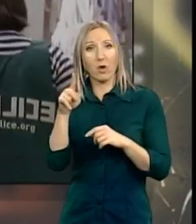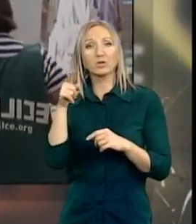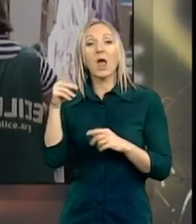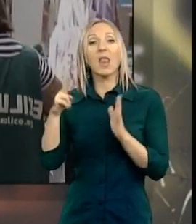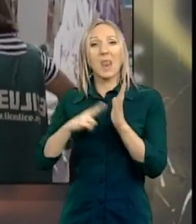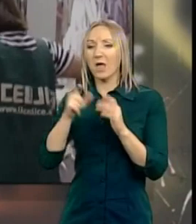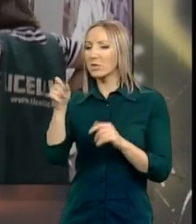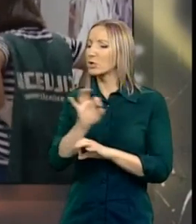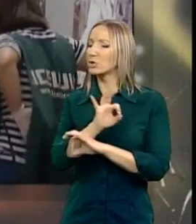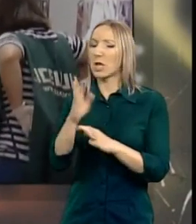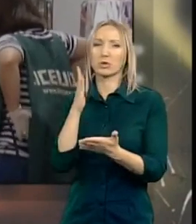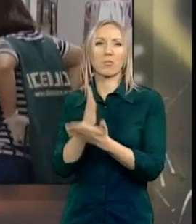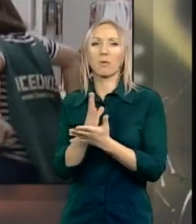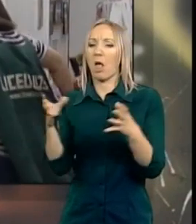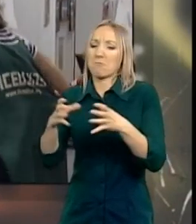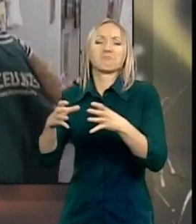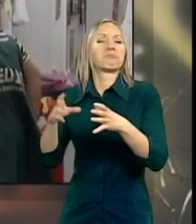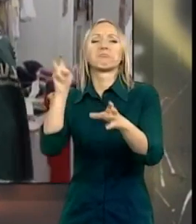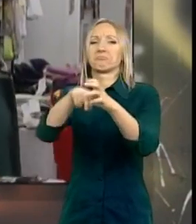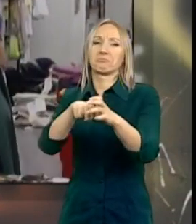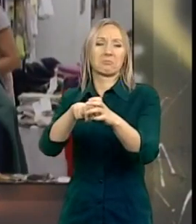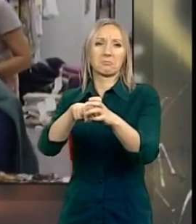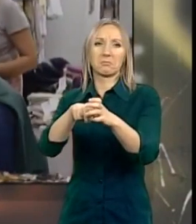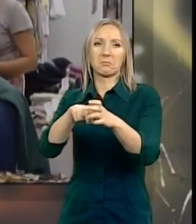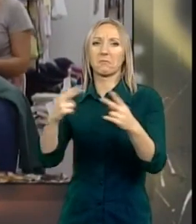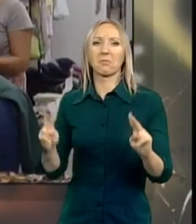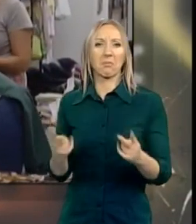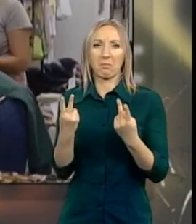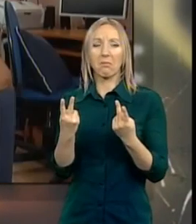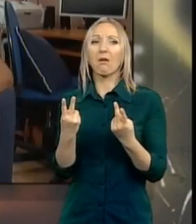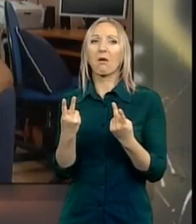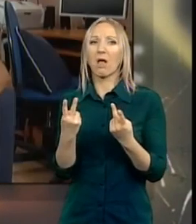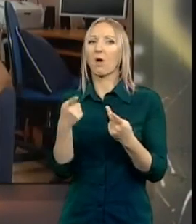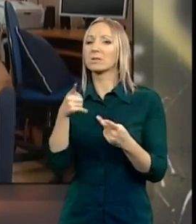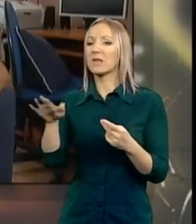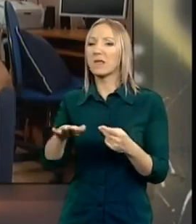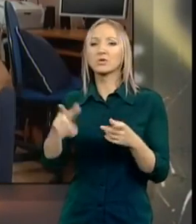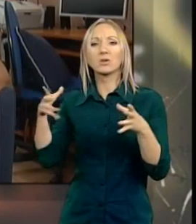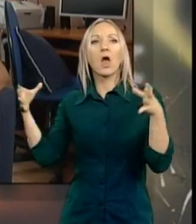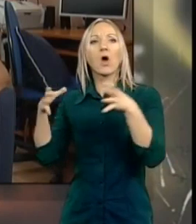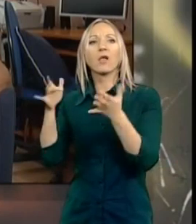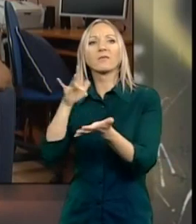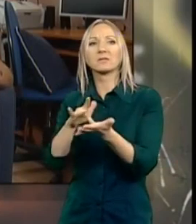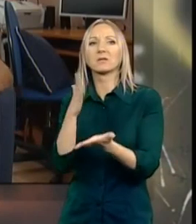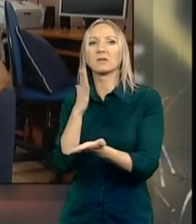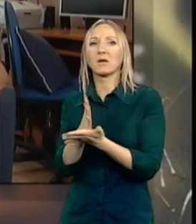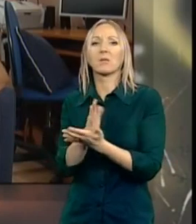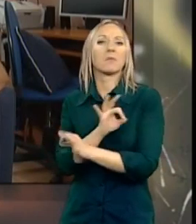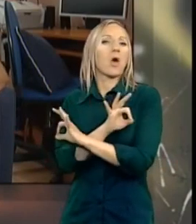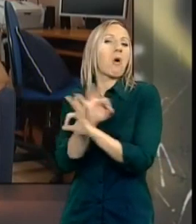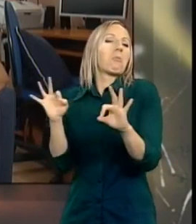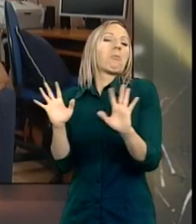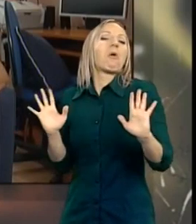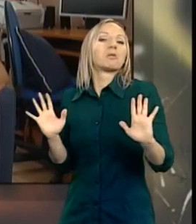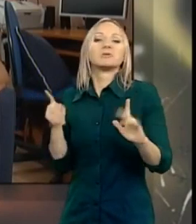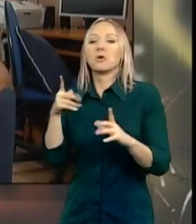Nataša je izuzetno bila socijalizacija. Tako da je za djecu je kolektivni centar bio mila majka. Mislim, oni su se tamo